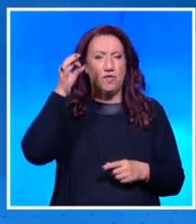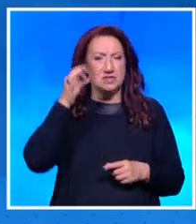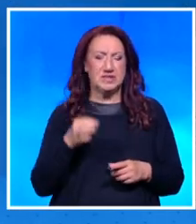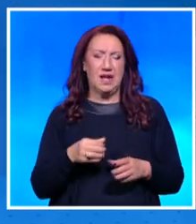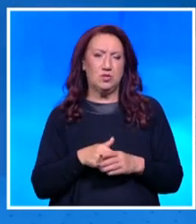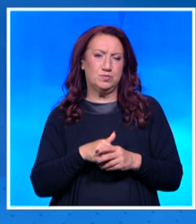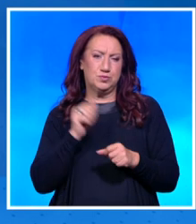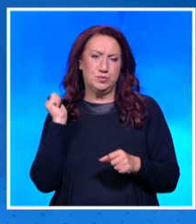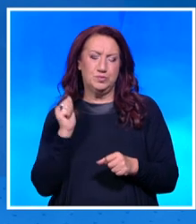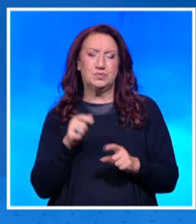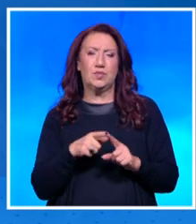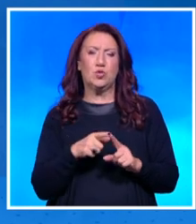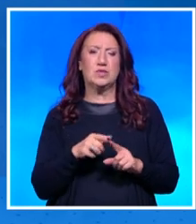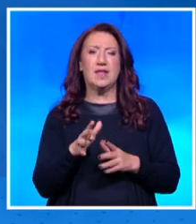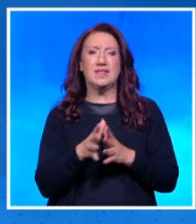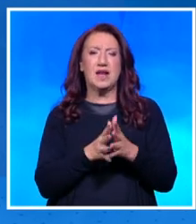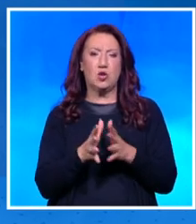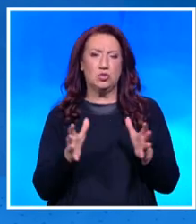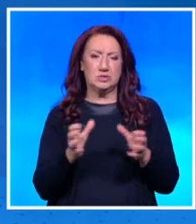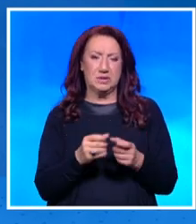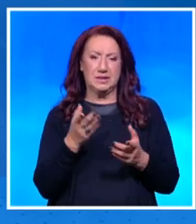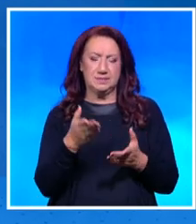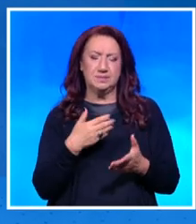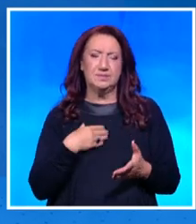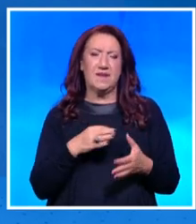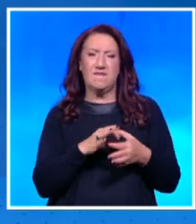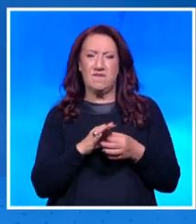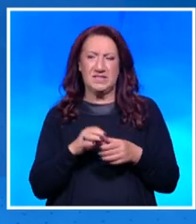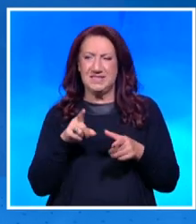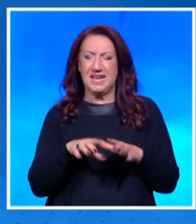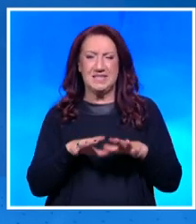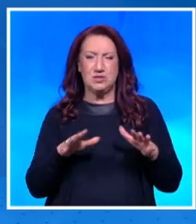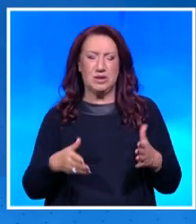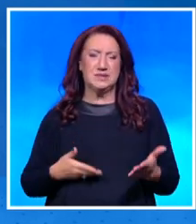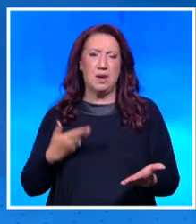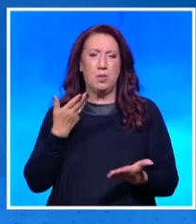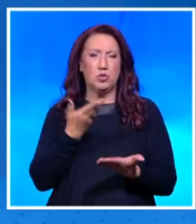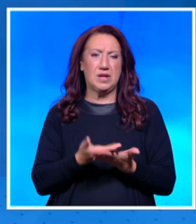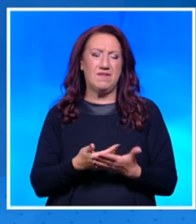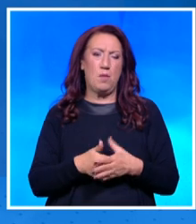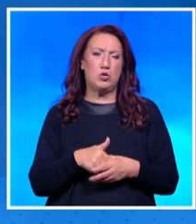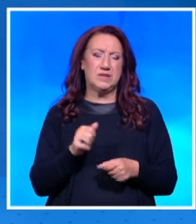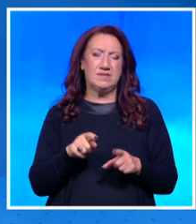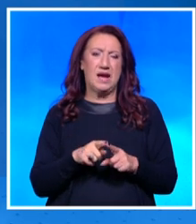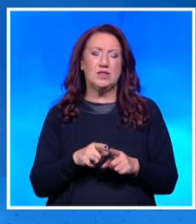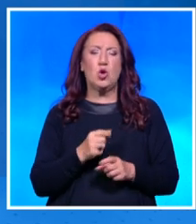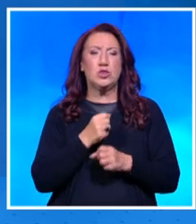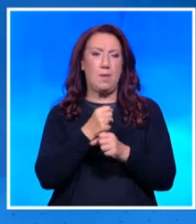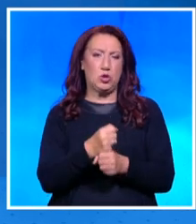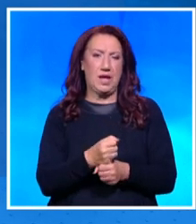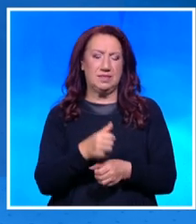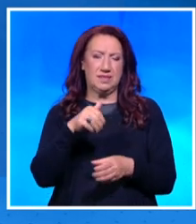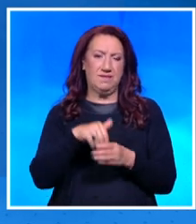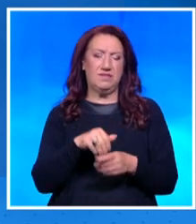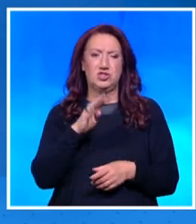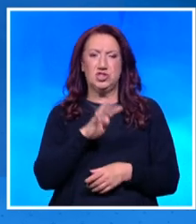Във връзка с създалата се ситуация, подавам оставка и като народен представител в 49-то Народно събрание и